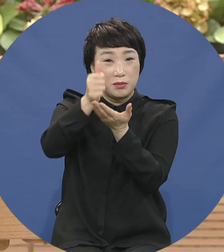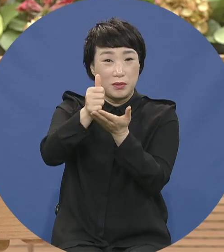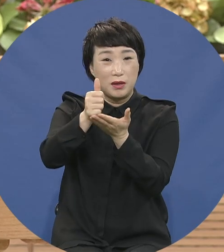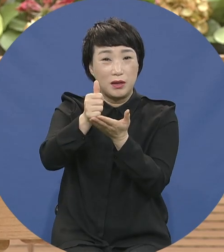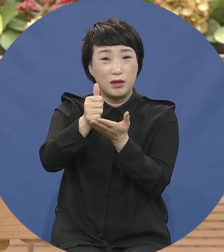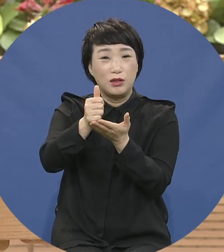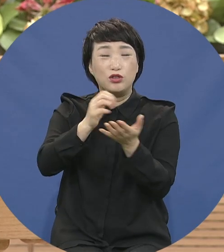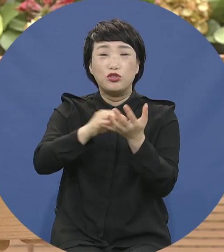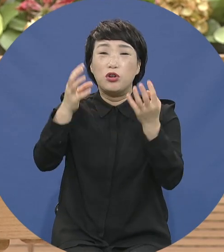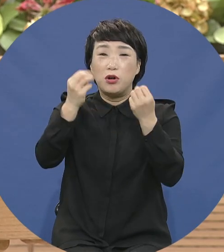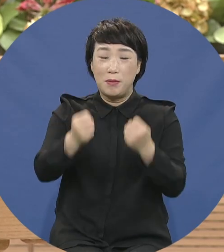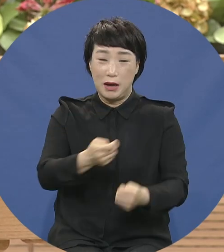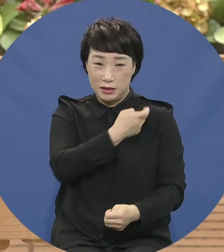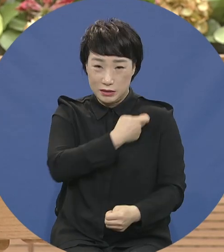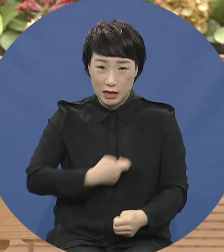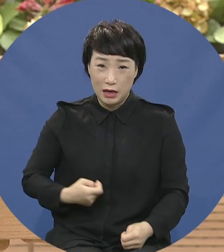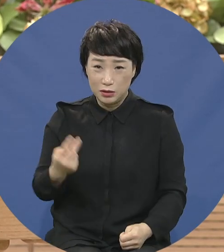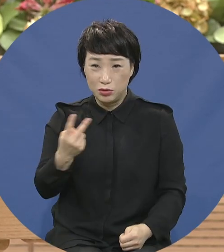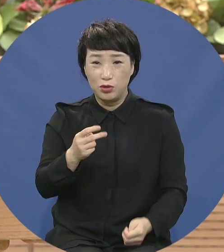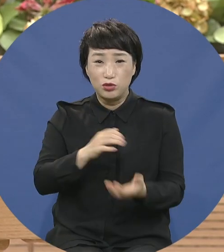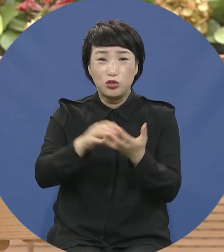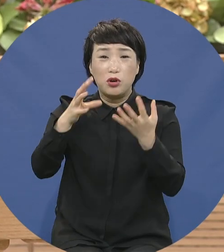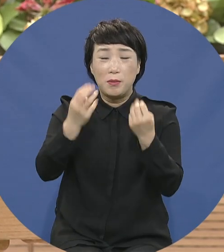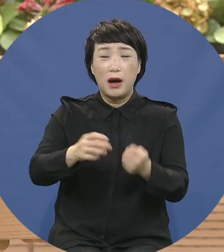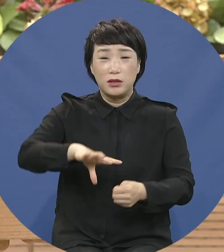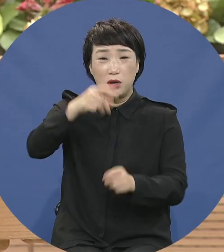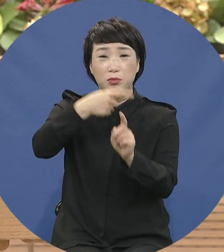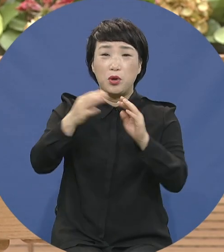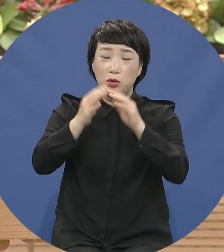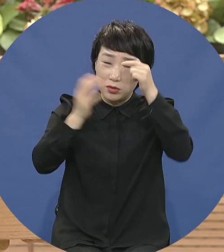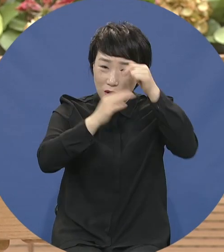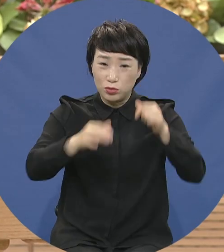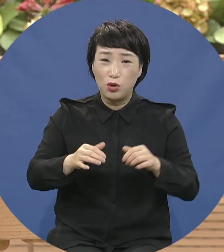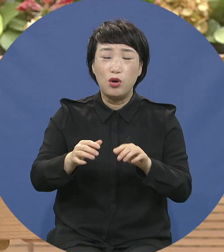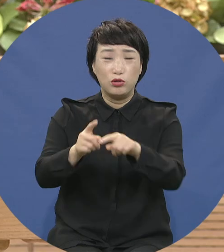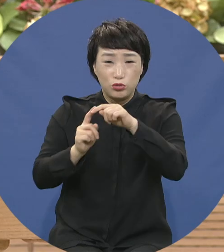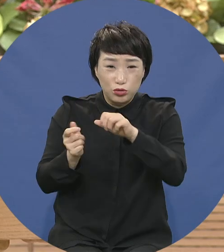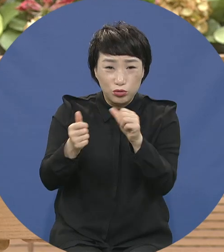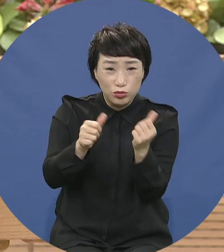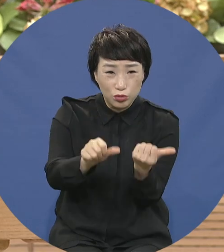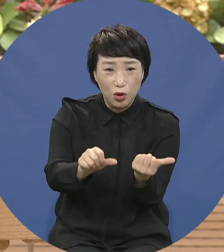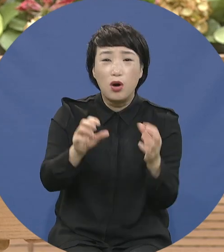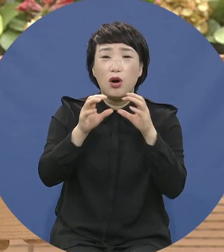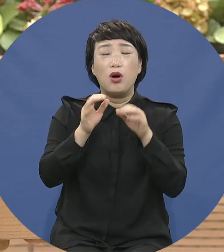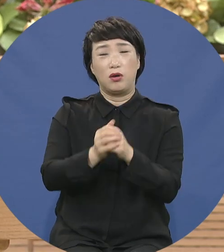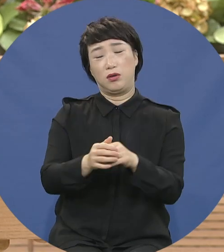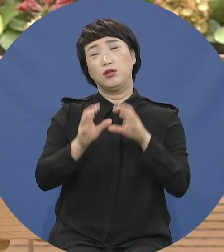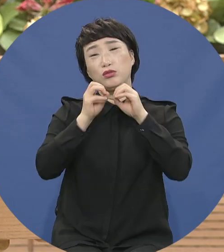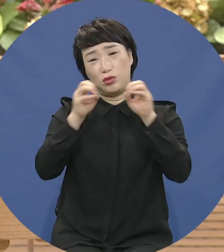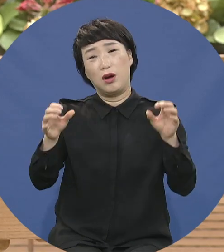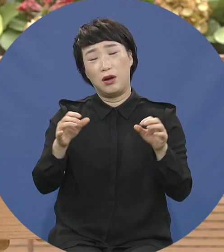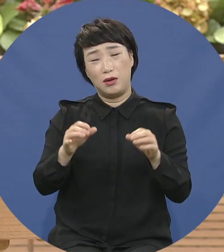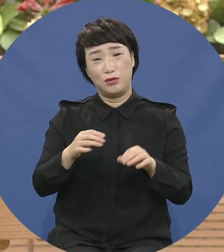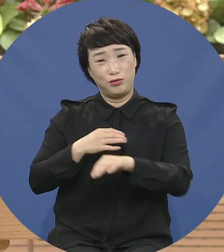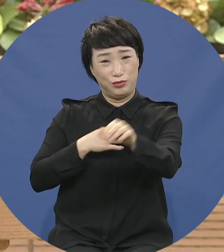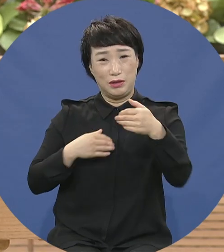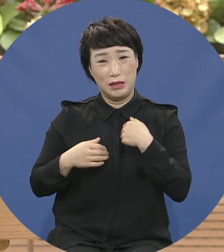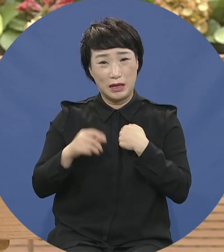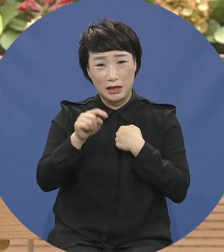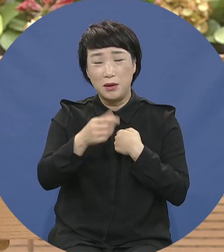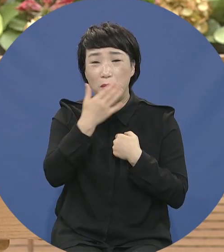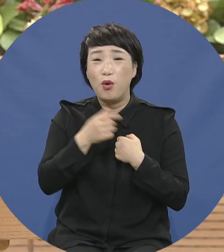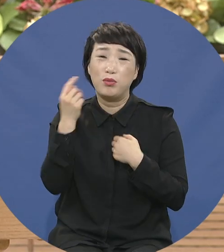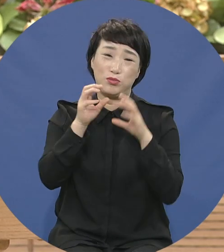성령이 얼마나 많은 제자들과 초대교인들을 신주를 통해 죽이면서 우리에게 이